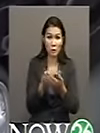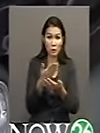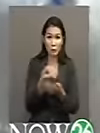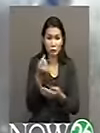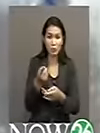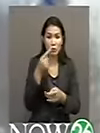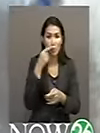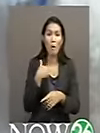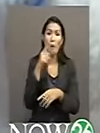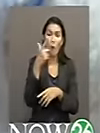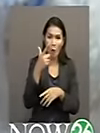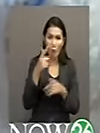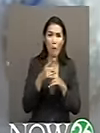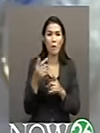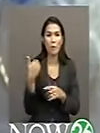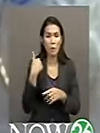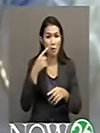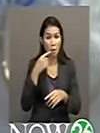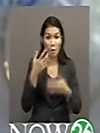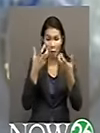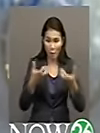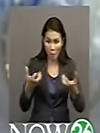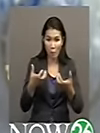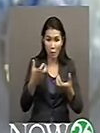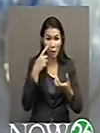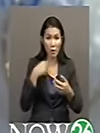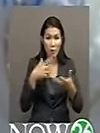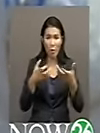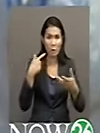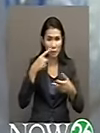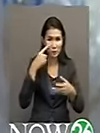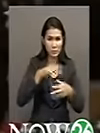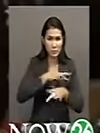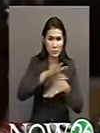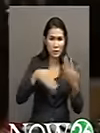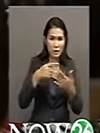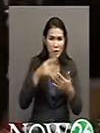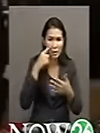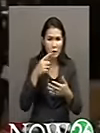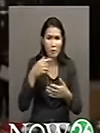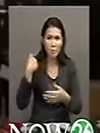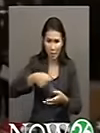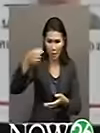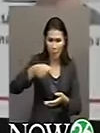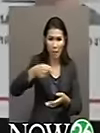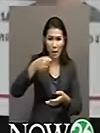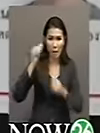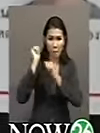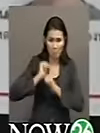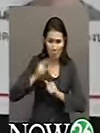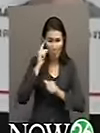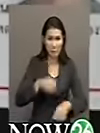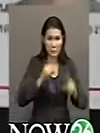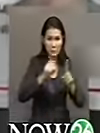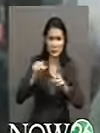แล้วก็ทองรูปพรรณนะครับไม่รวมกระเป๋าที่เจ้าหน้าที่ยังไม่ได้ยึดมาคือกระเป๋าหรือวิ่งต้องกระเป๋าไปแล้วเป็นแสนๆ3ค